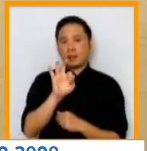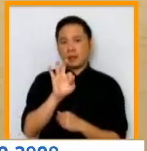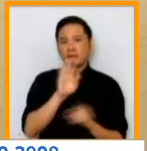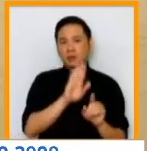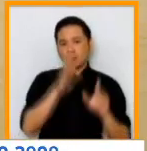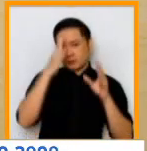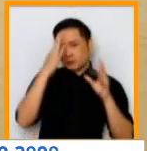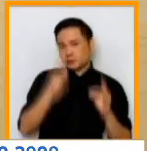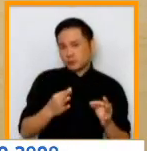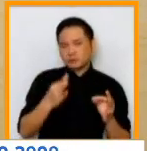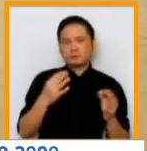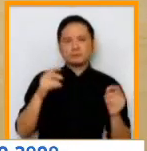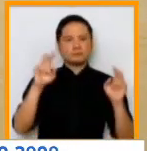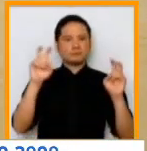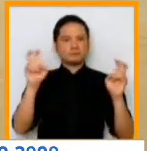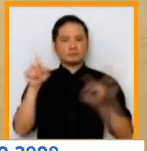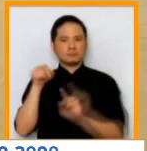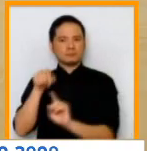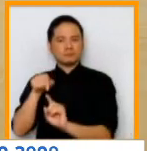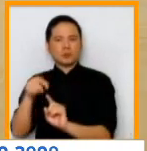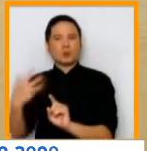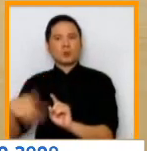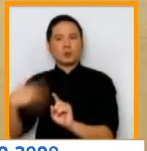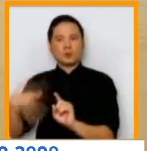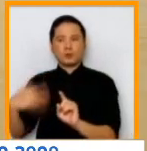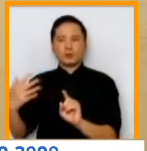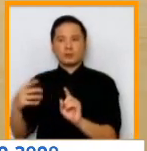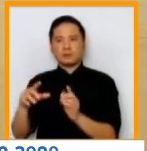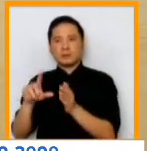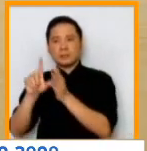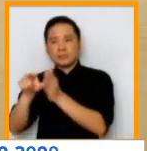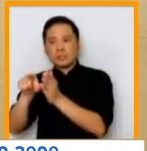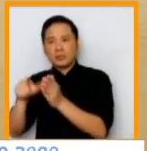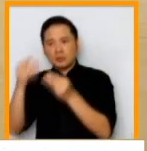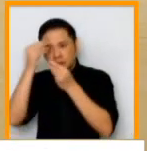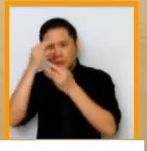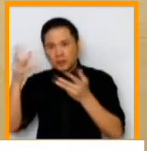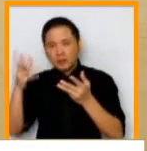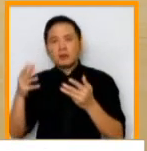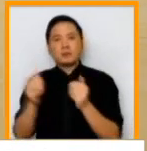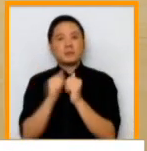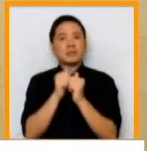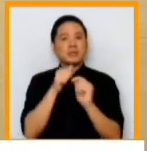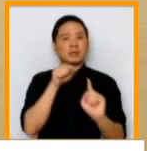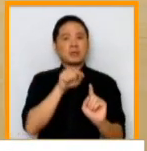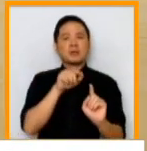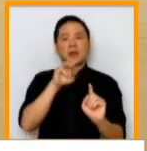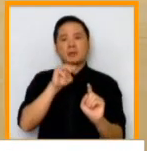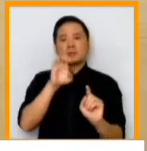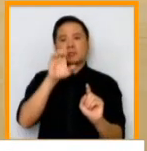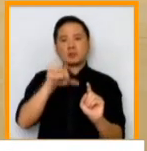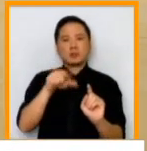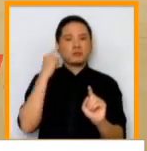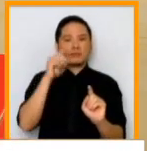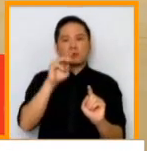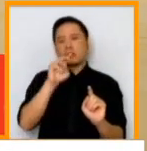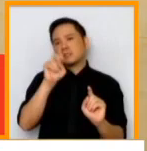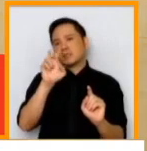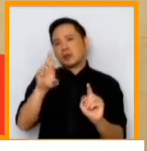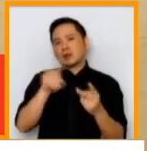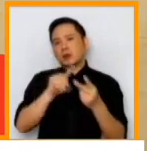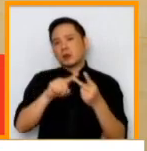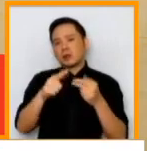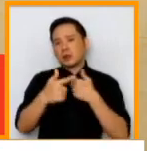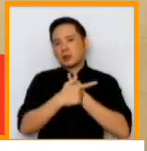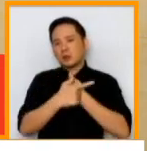Agosto. Modified Enhanced Community Quarantine na ang iiral sa NCR at Laguna. MECQ pa rin po naman sa Bataan